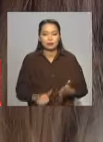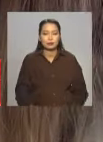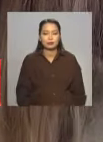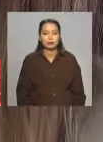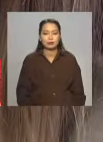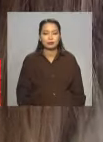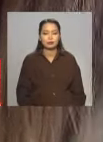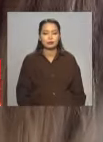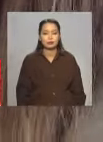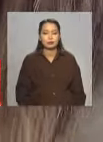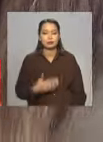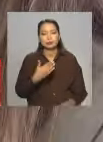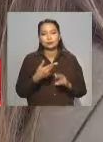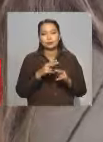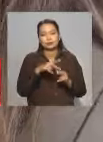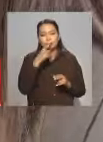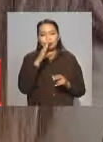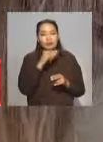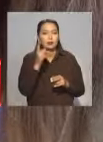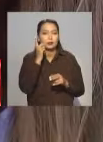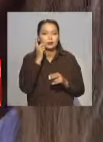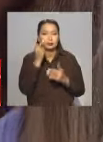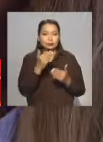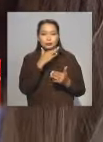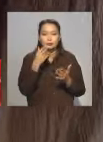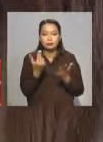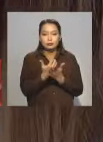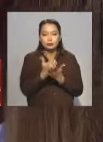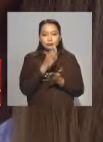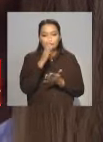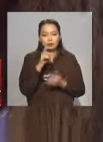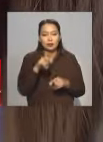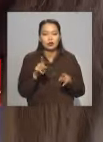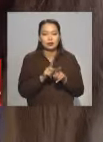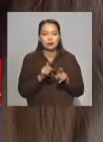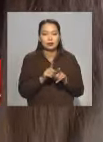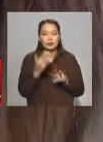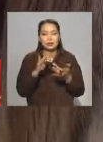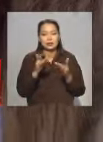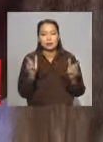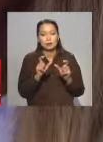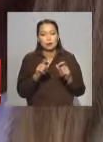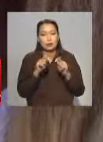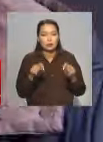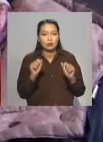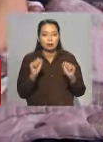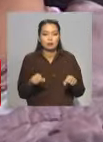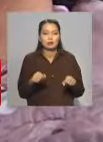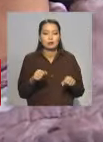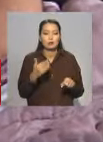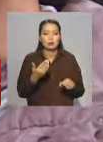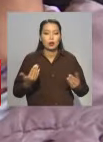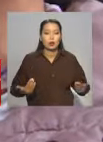что телефонмен көптеген ақша табуға болады. Бұл тіпті интернет магазинде ашып алуға болады.